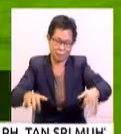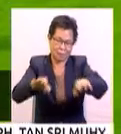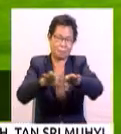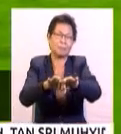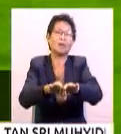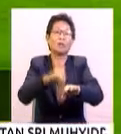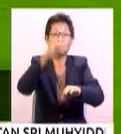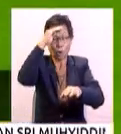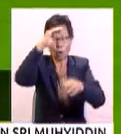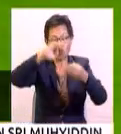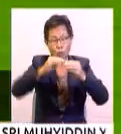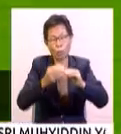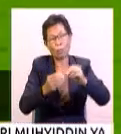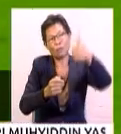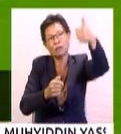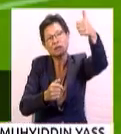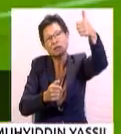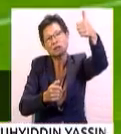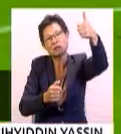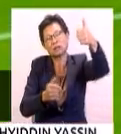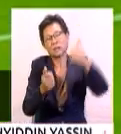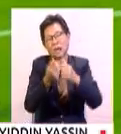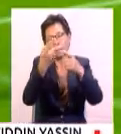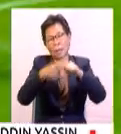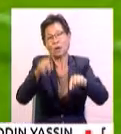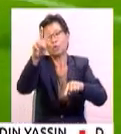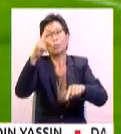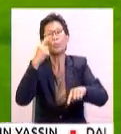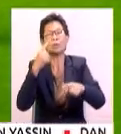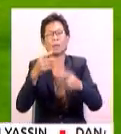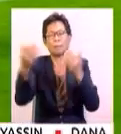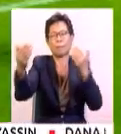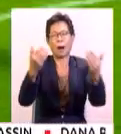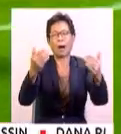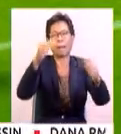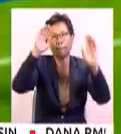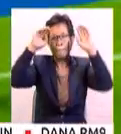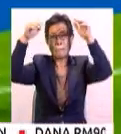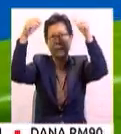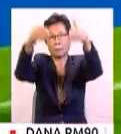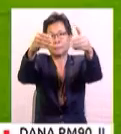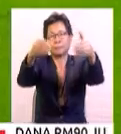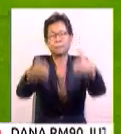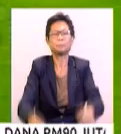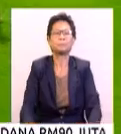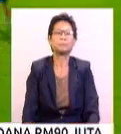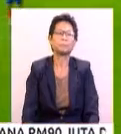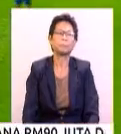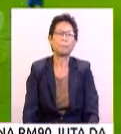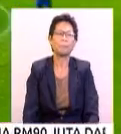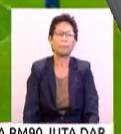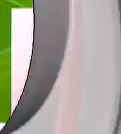JDT kini menghuni kedudukan teratas Liga dengan perbezaan 2 mata berbanding Pahang.